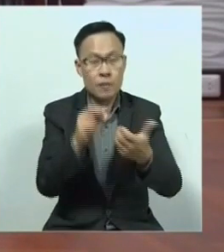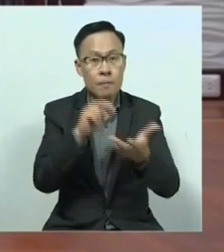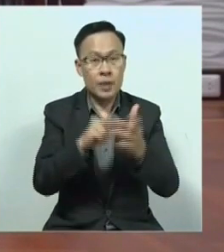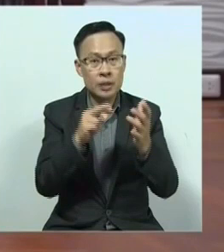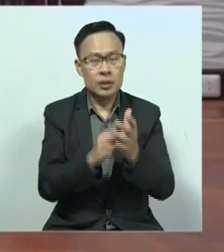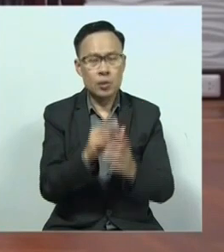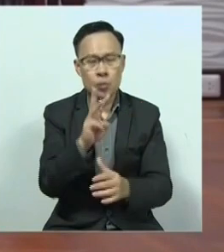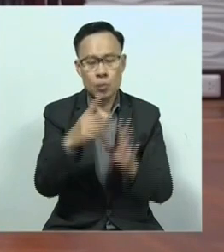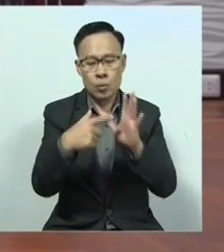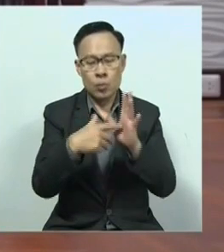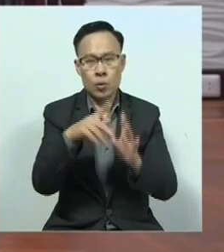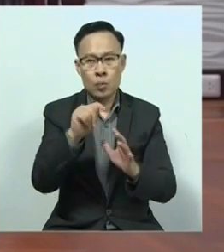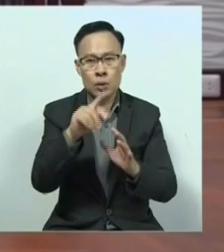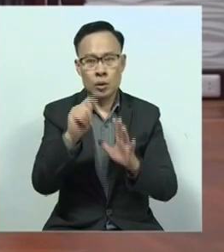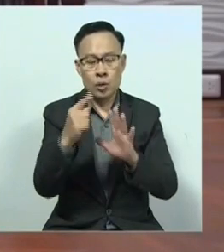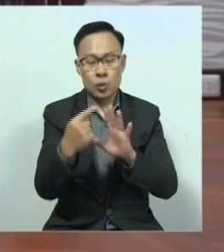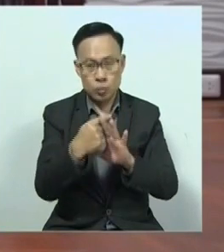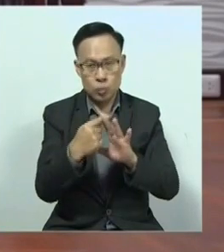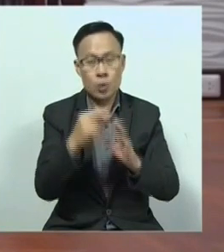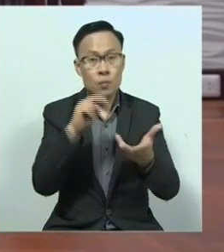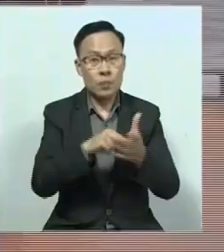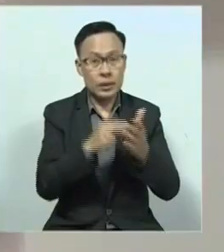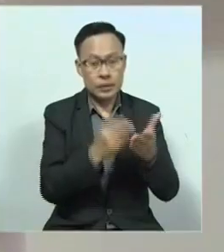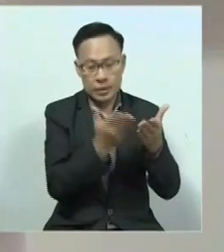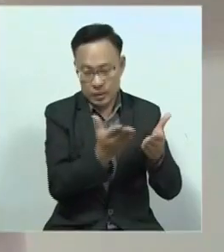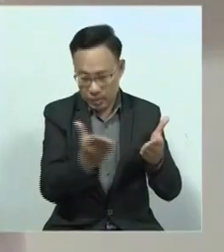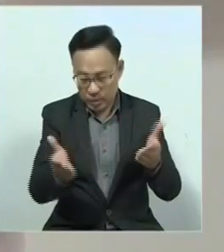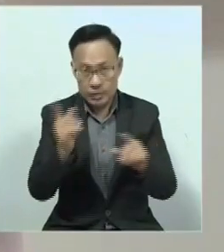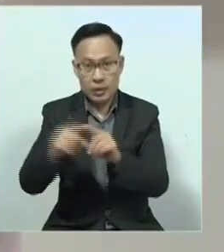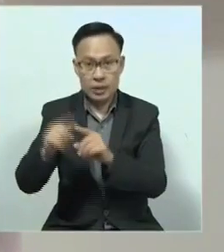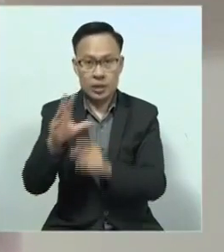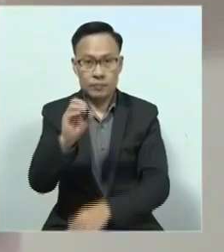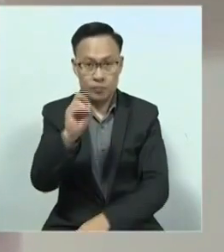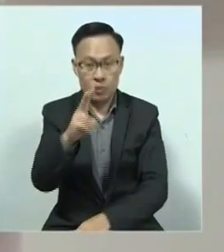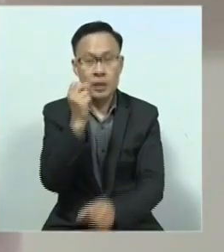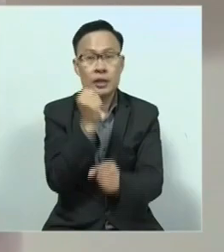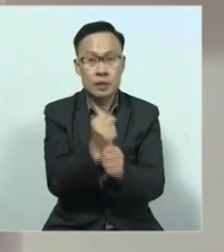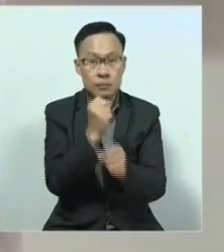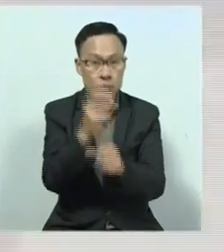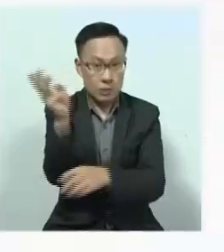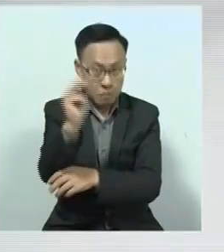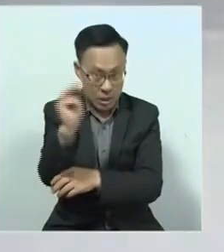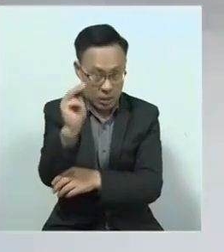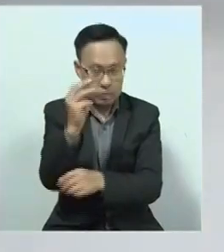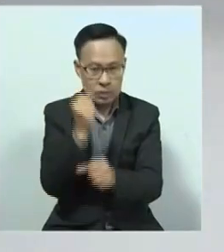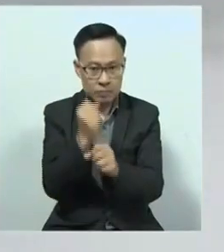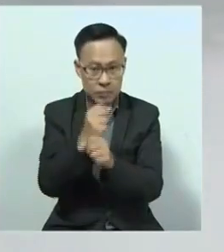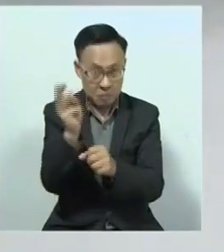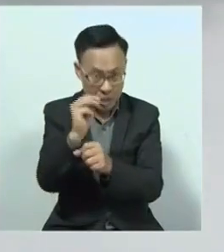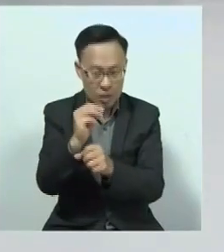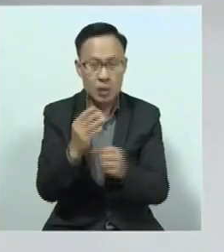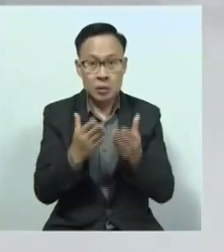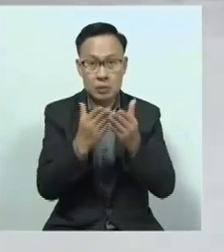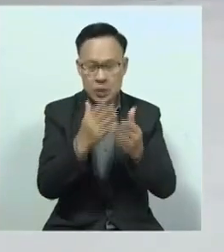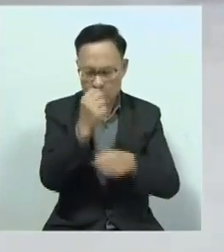รือเนี่ยต้องยอมรับว่าเรือทั้งหมดทั้ง52ลำเนี่ยทำได้ไม้ทั้งสิ้นบางลำเนี่ยอายุ